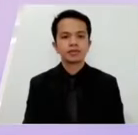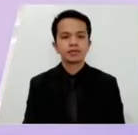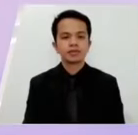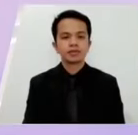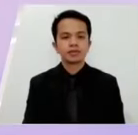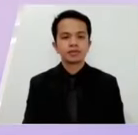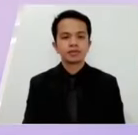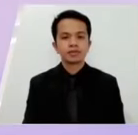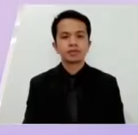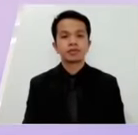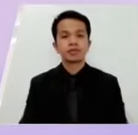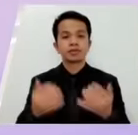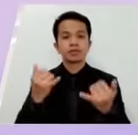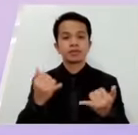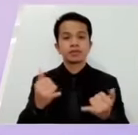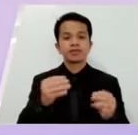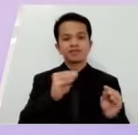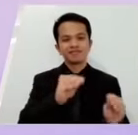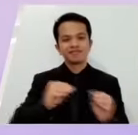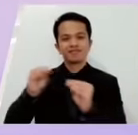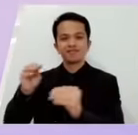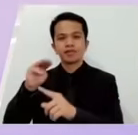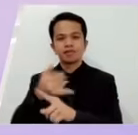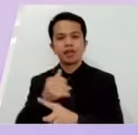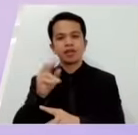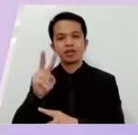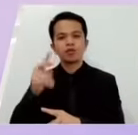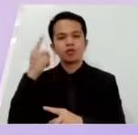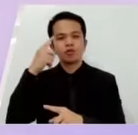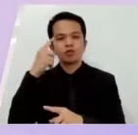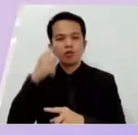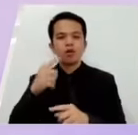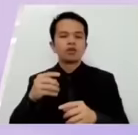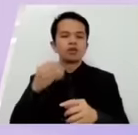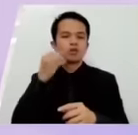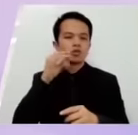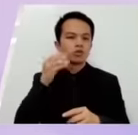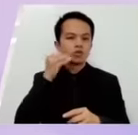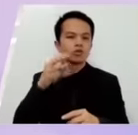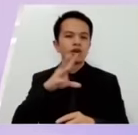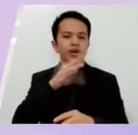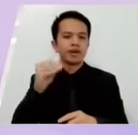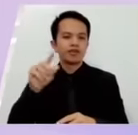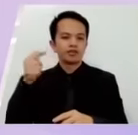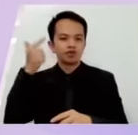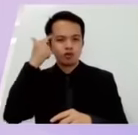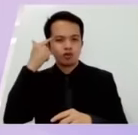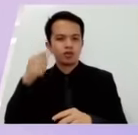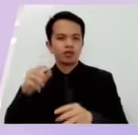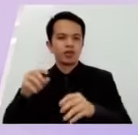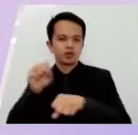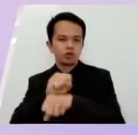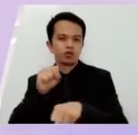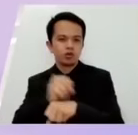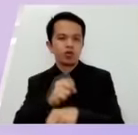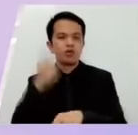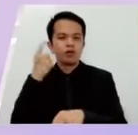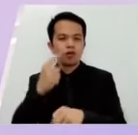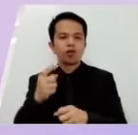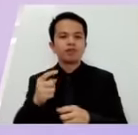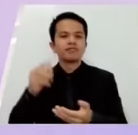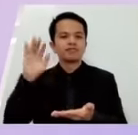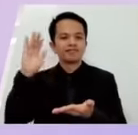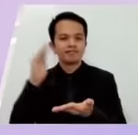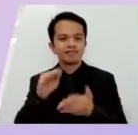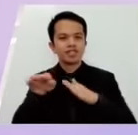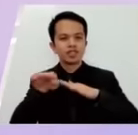Iniurong sa May 2 ang pagpapalit ng oras ng pasok at uwian ng mga kawani ng gobyerno sa Metro Manila para makatulong sa pagbabawas ng traffic. At